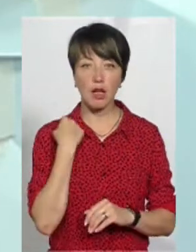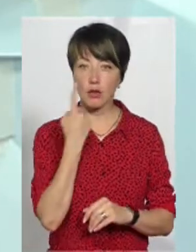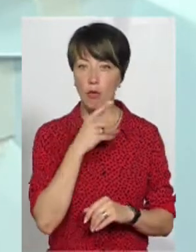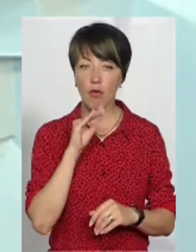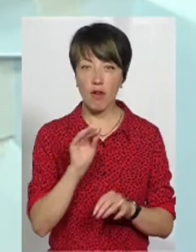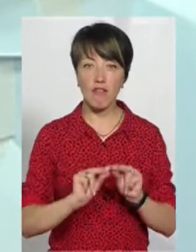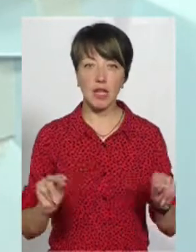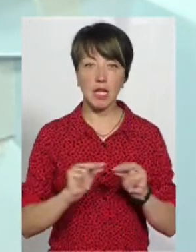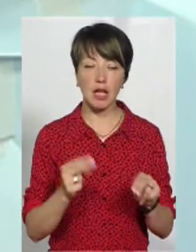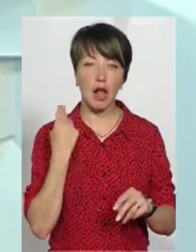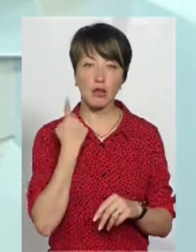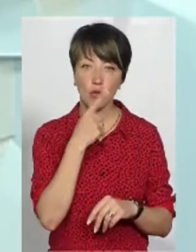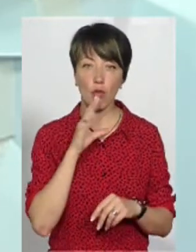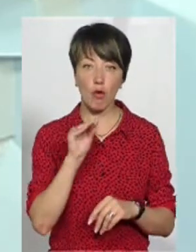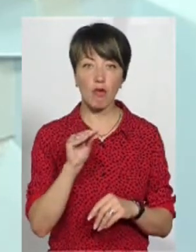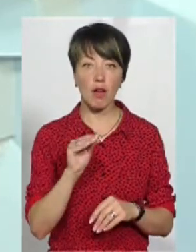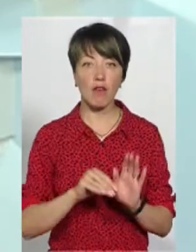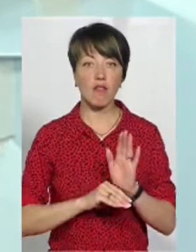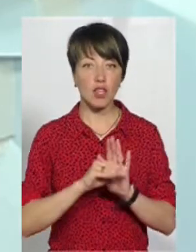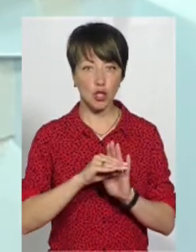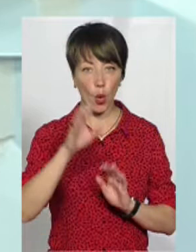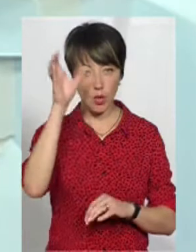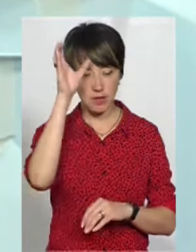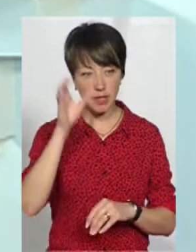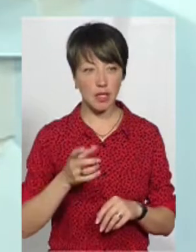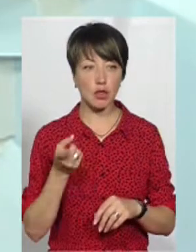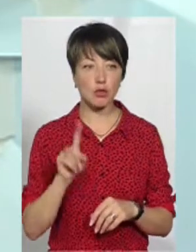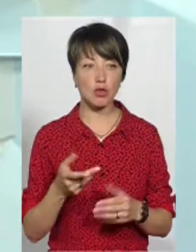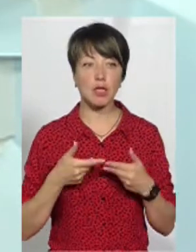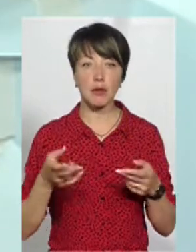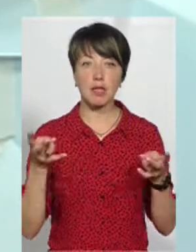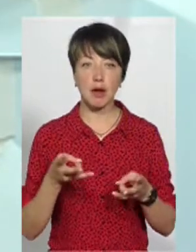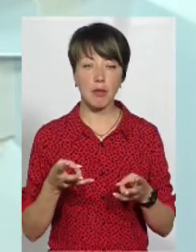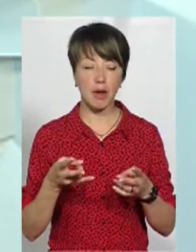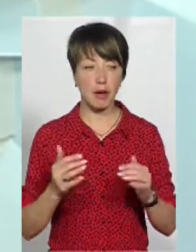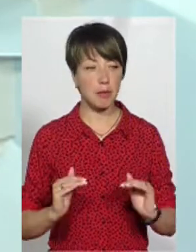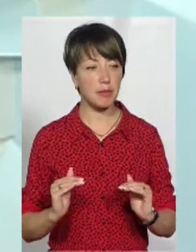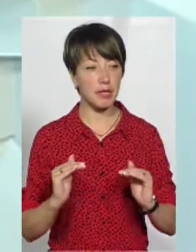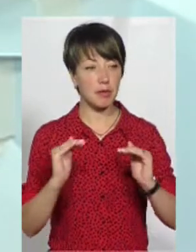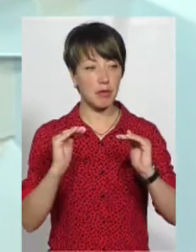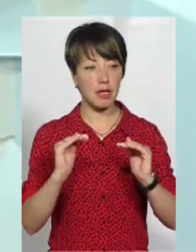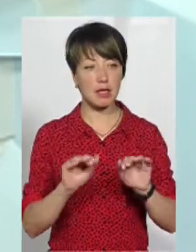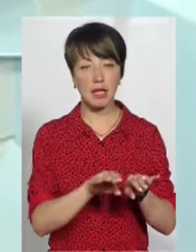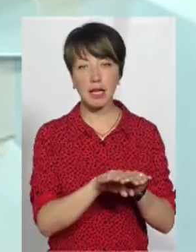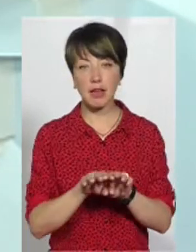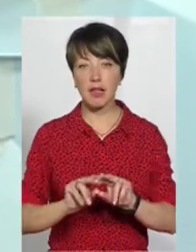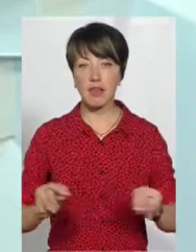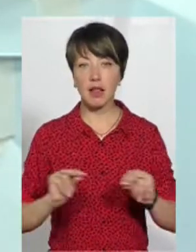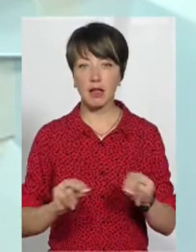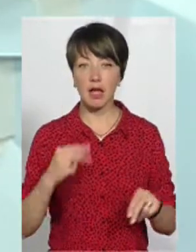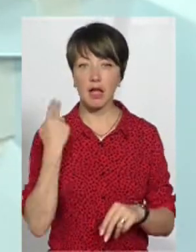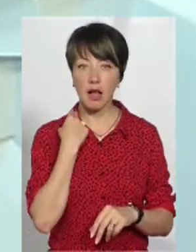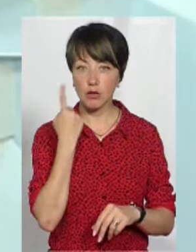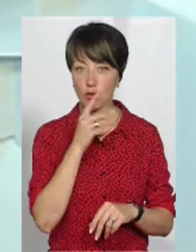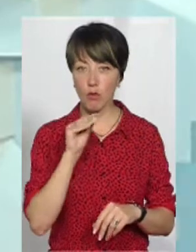і викладанню англійської мови у вищій освіті. Тому що нам треба піднімати рівень викладання англійської мови як